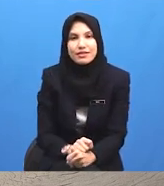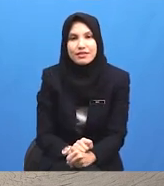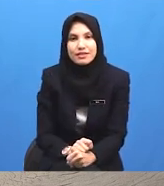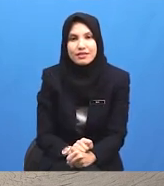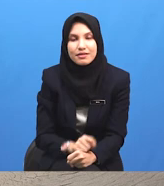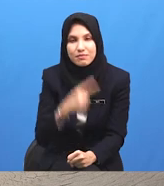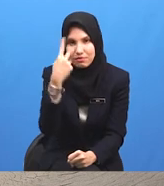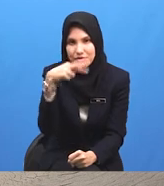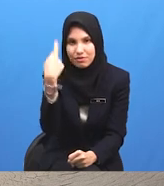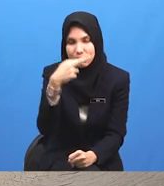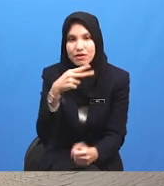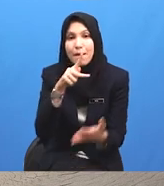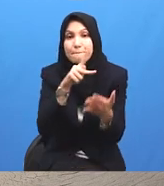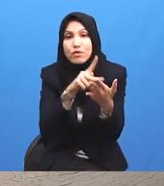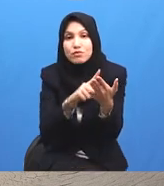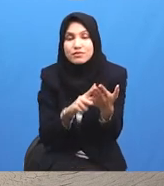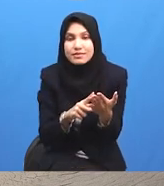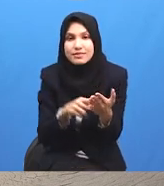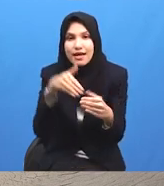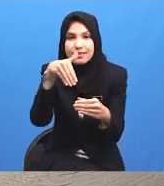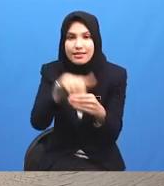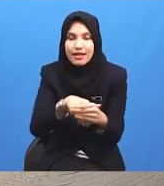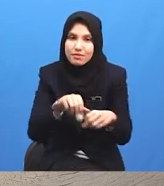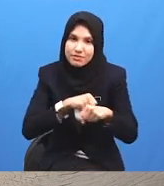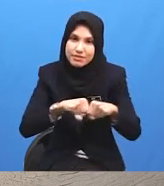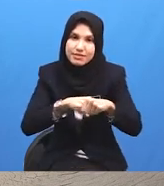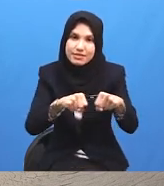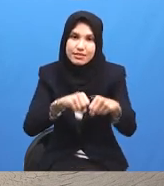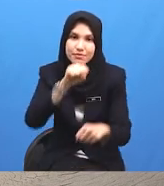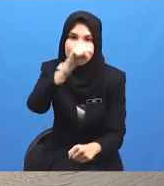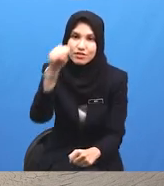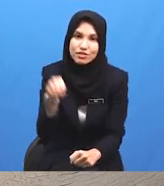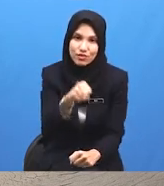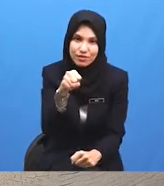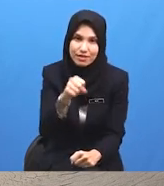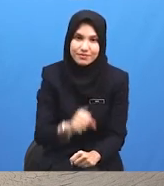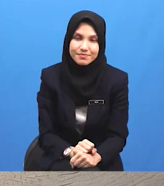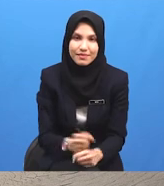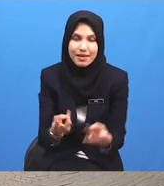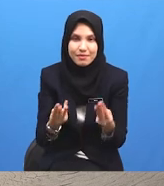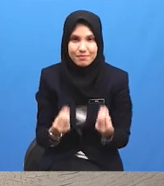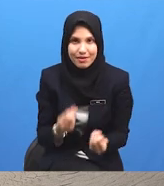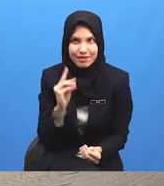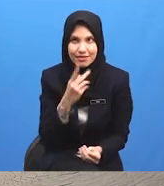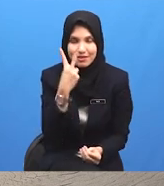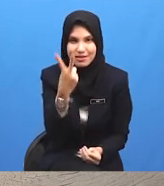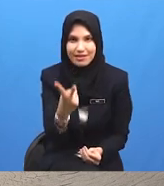merupakan pusat dalam sistem suria. Mari kita lihat soalan